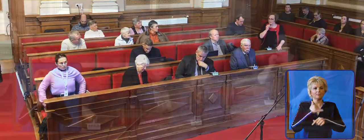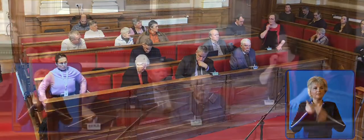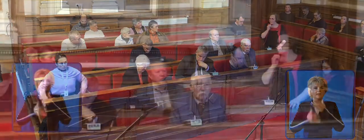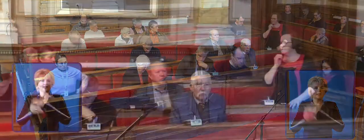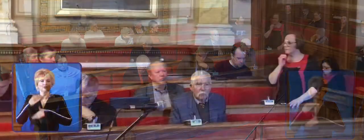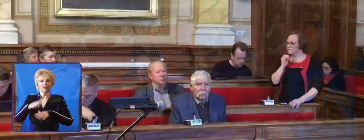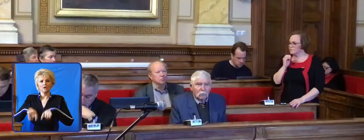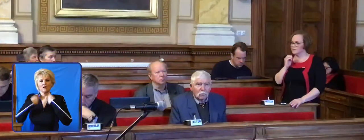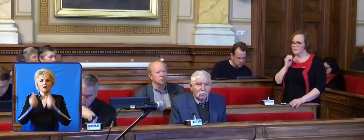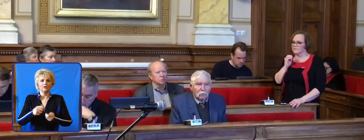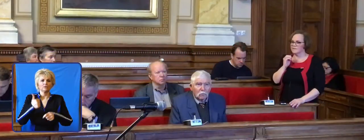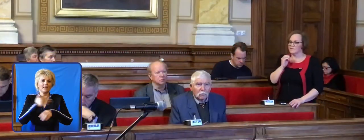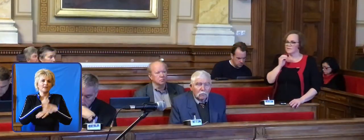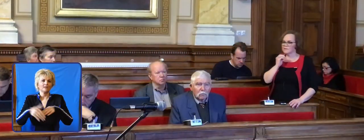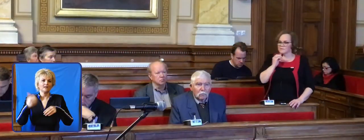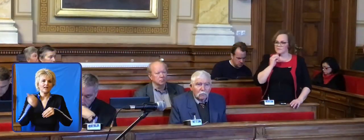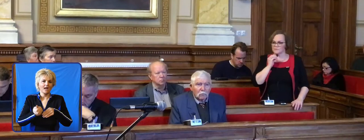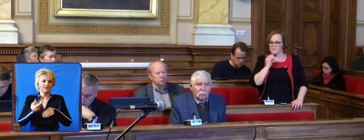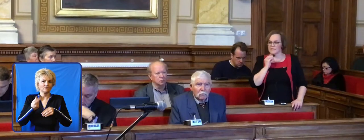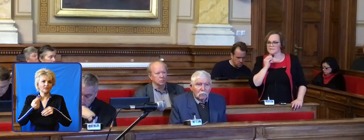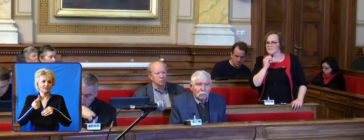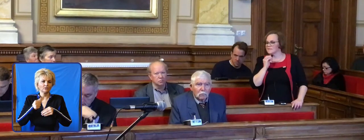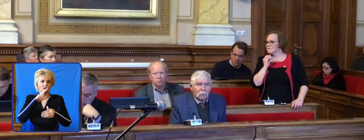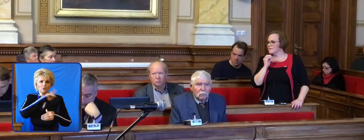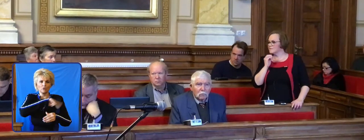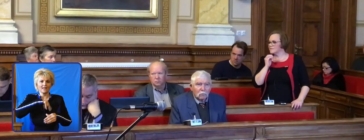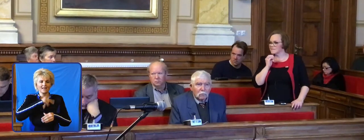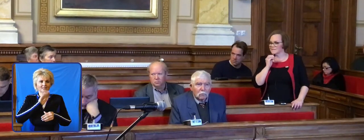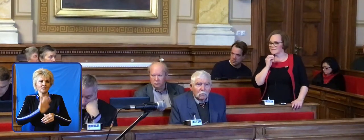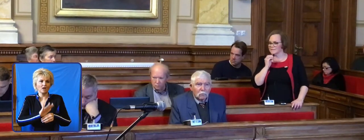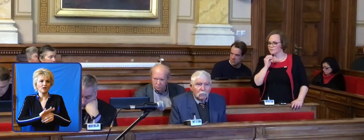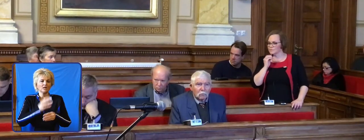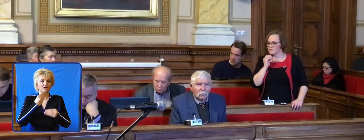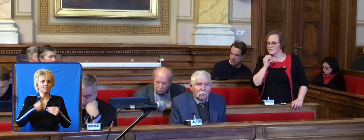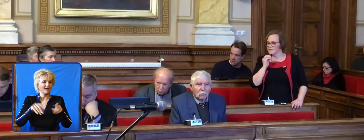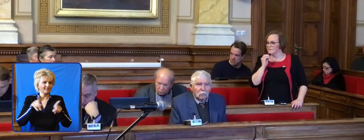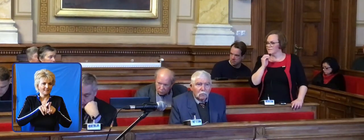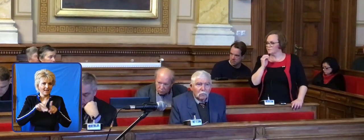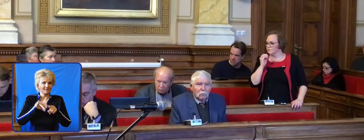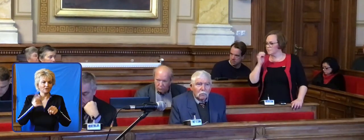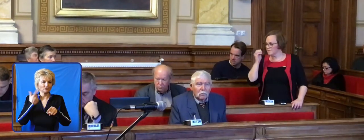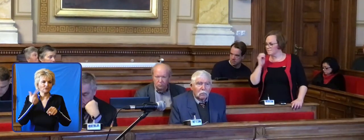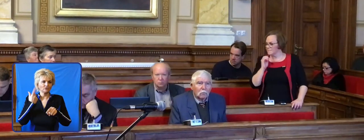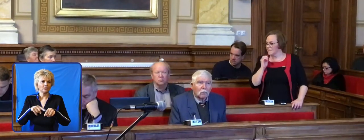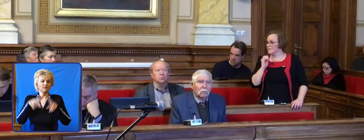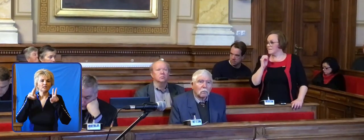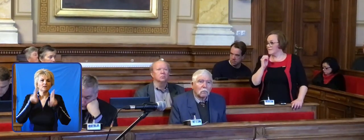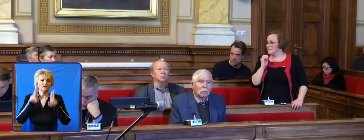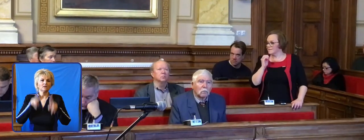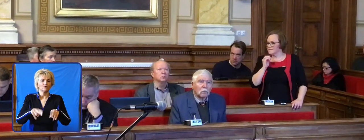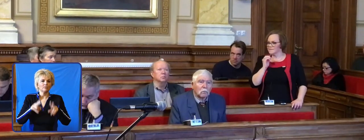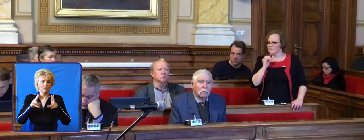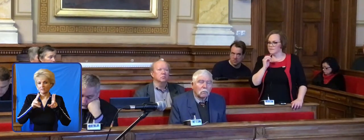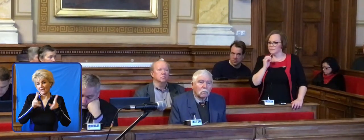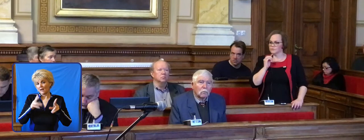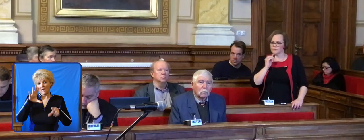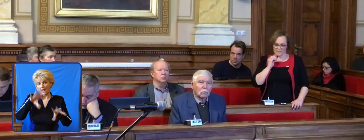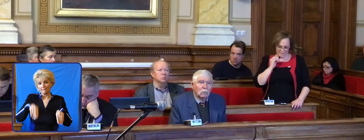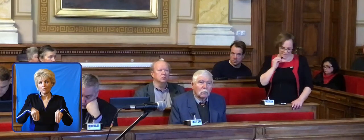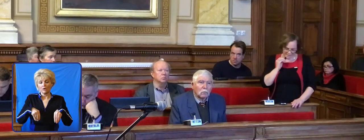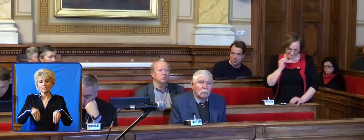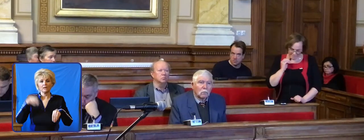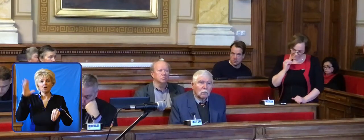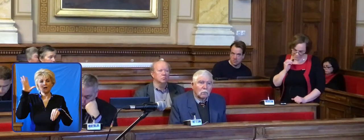adjunk 1 milliárd forintot mondjuk a kórháznak, mert hogy azért ilyen is volt. És valóban egyet kell érteni azzal, hogy a